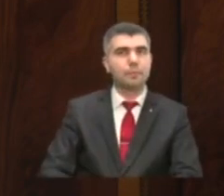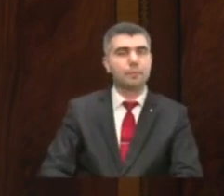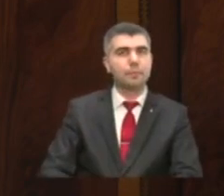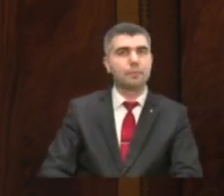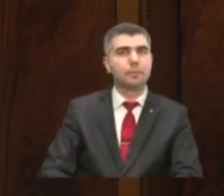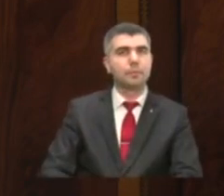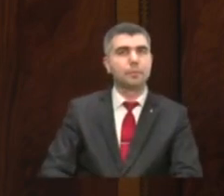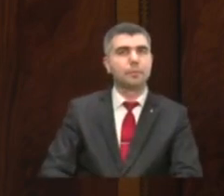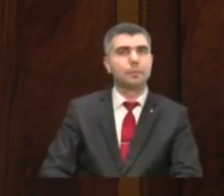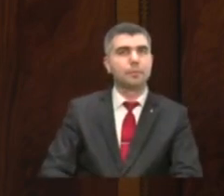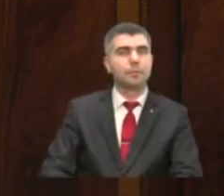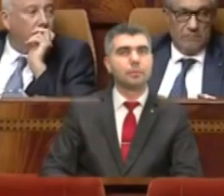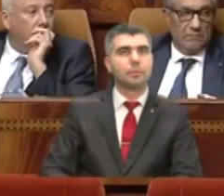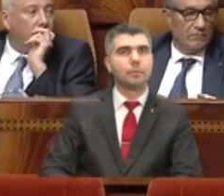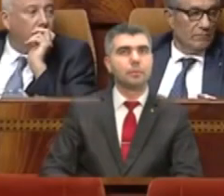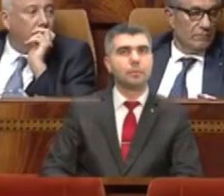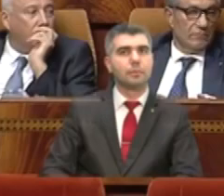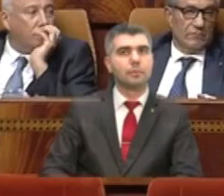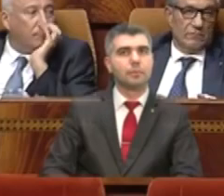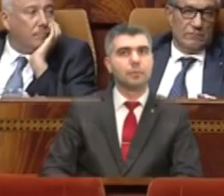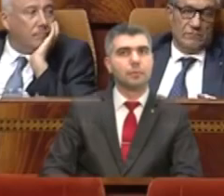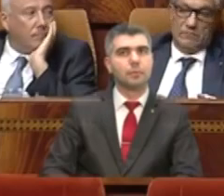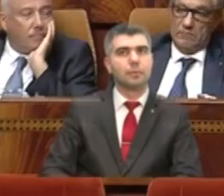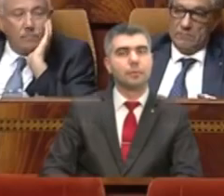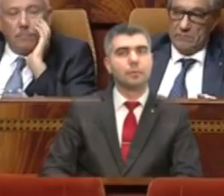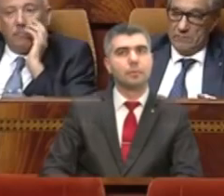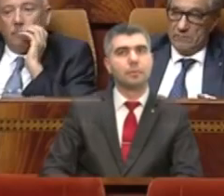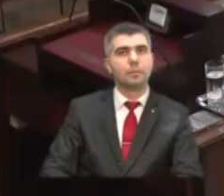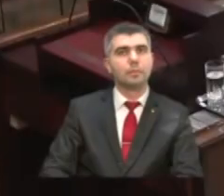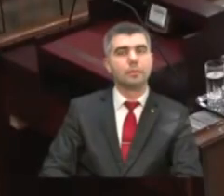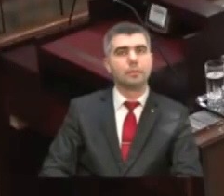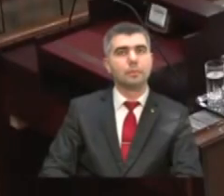للسيد رئيس الحكومة. لكم الكلمة سيد النائب.